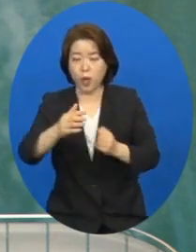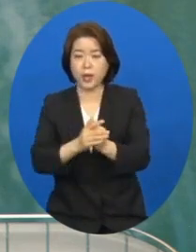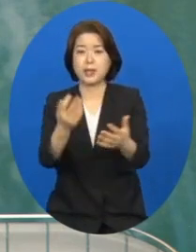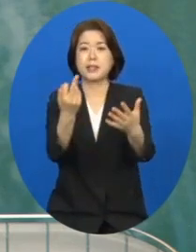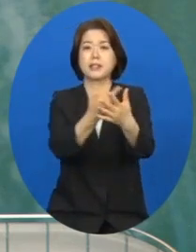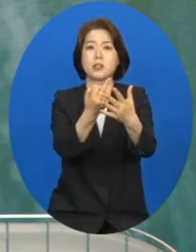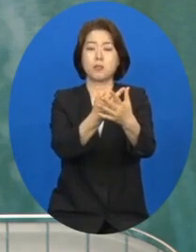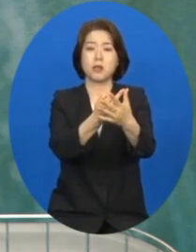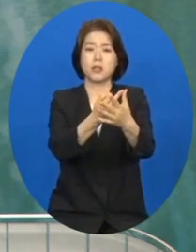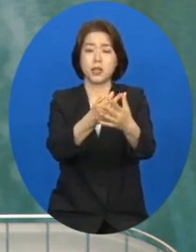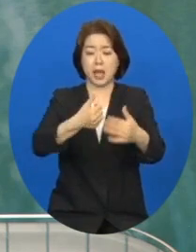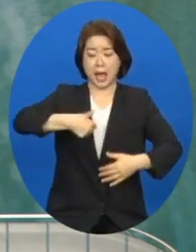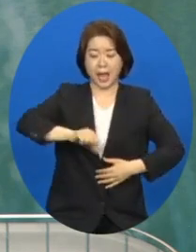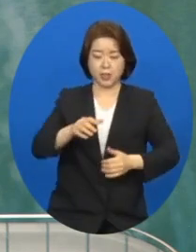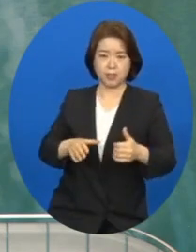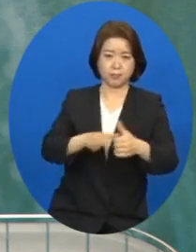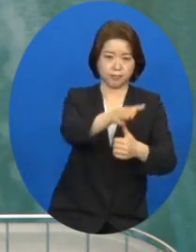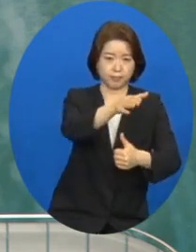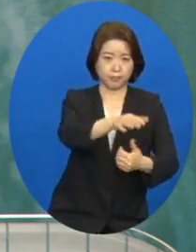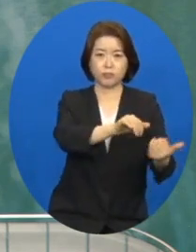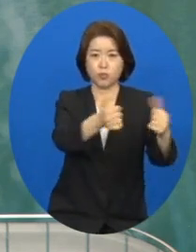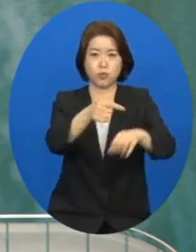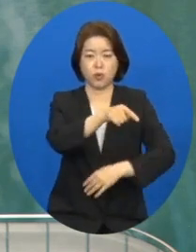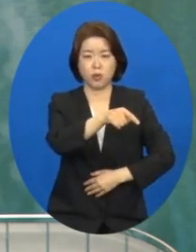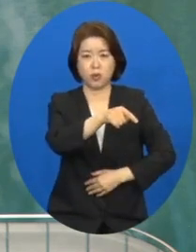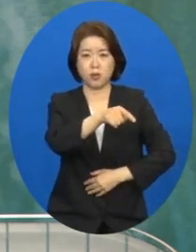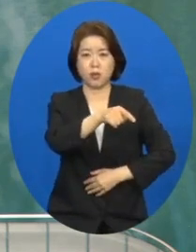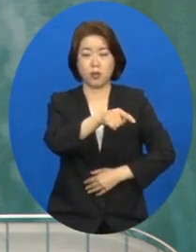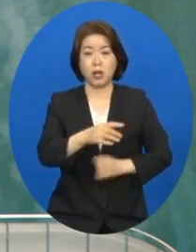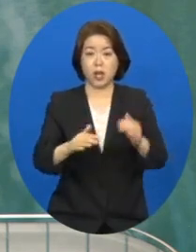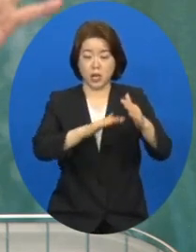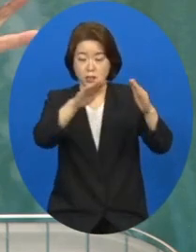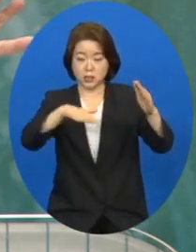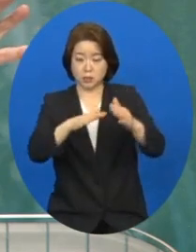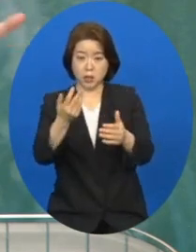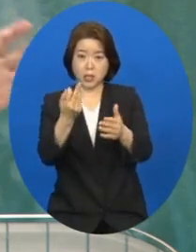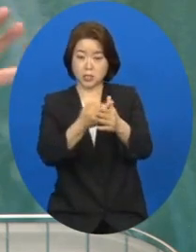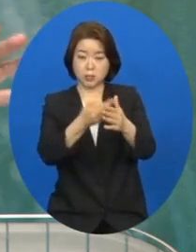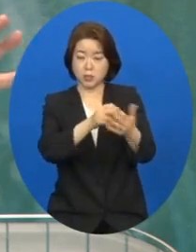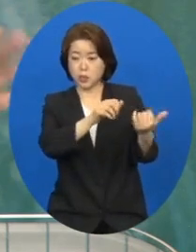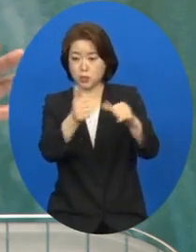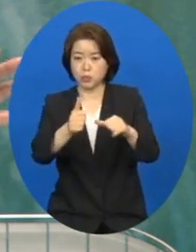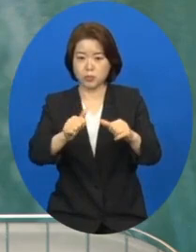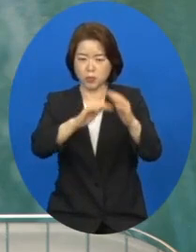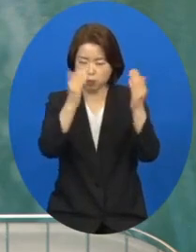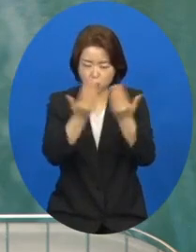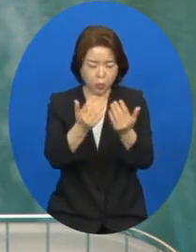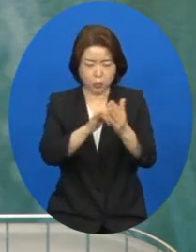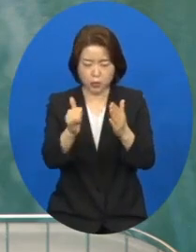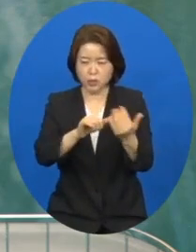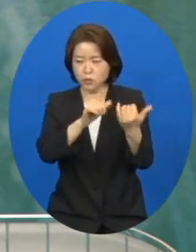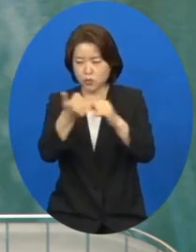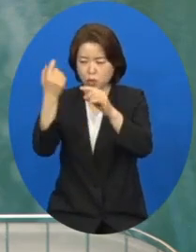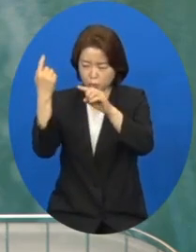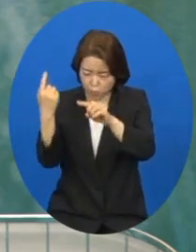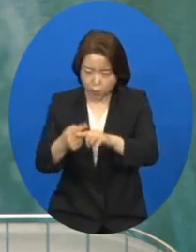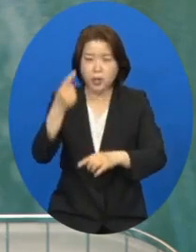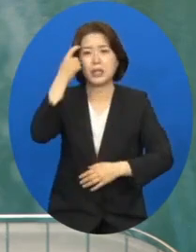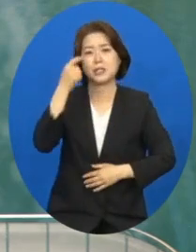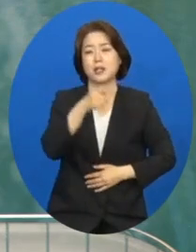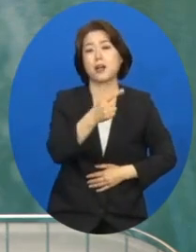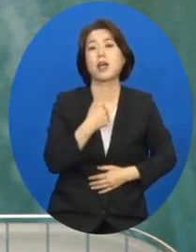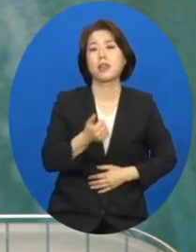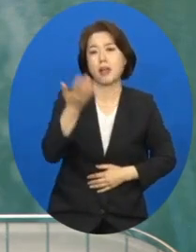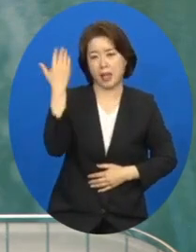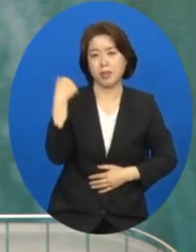하나님이 치신 거예요. 장자가 죽으면 모든 가족이 다 죽은 것과 같다고 생각했던